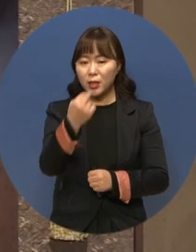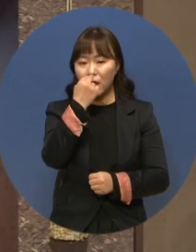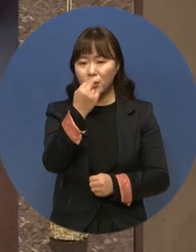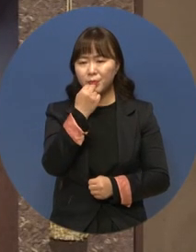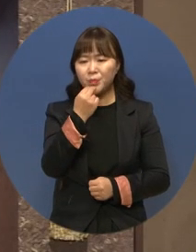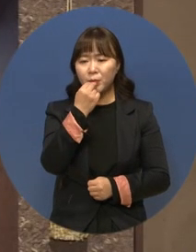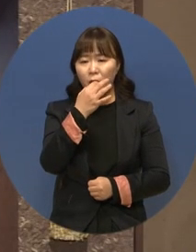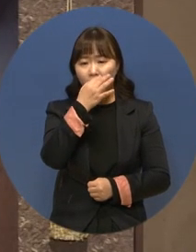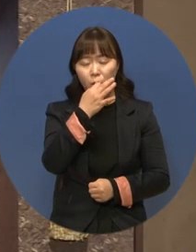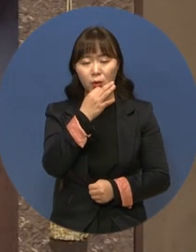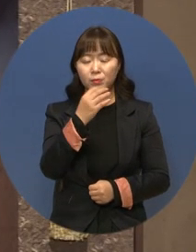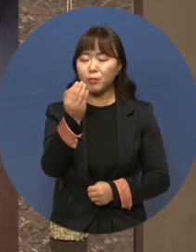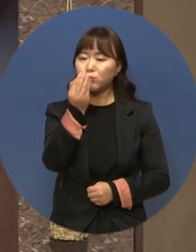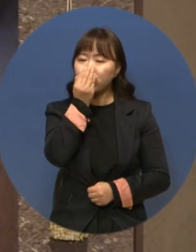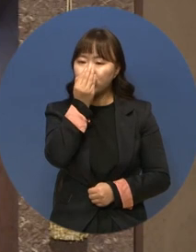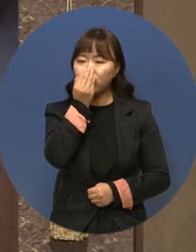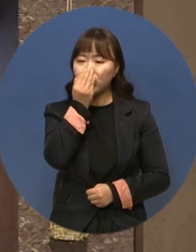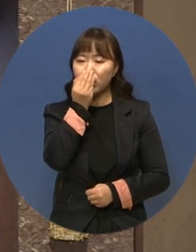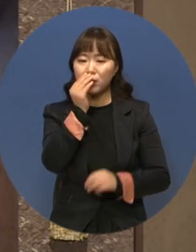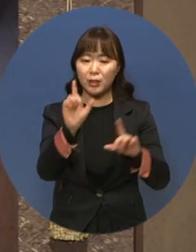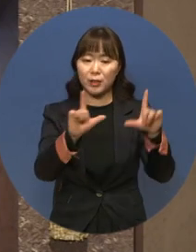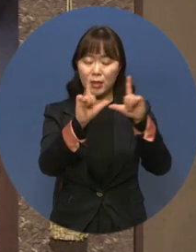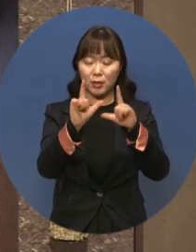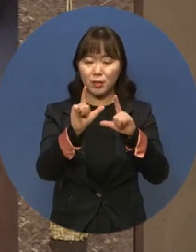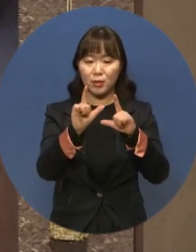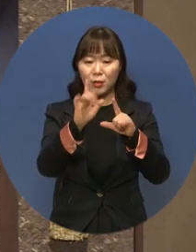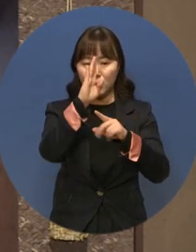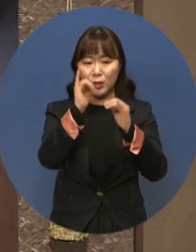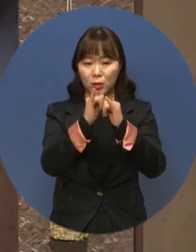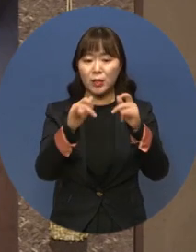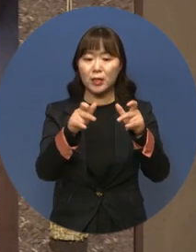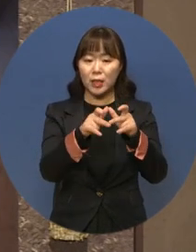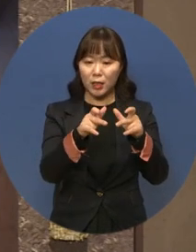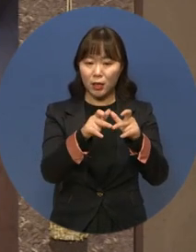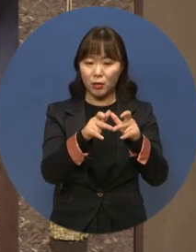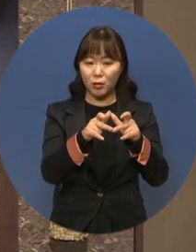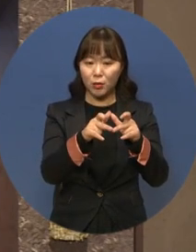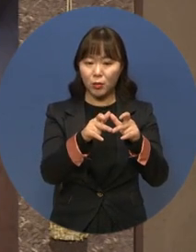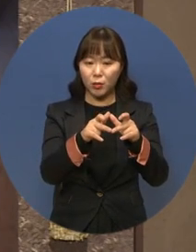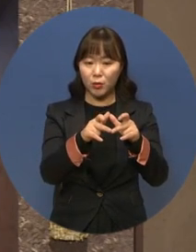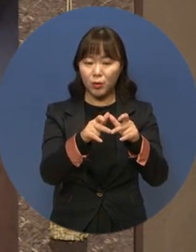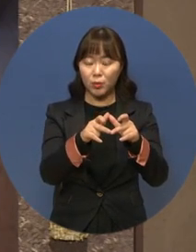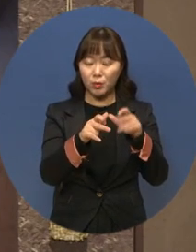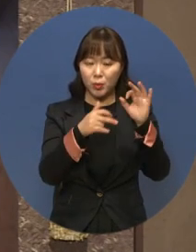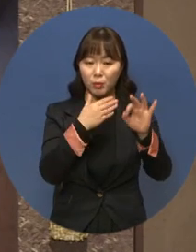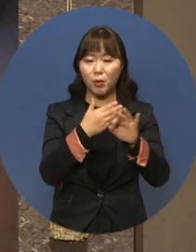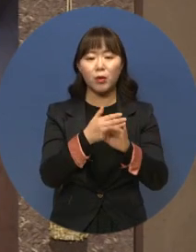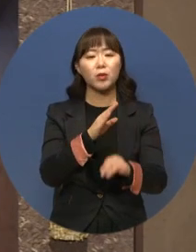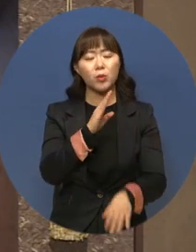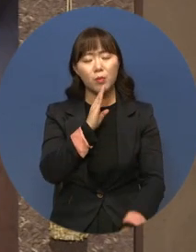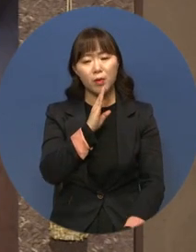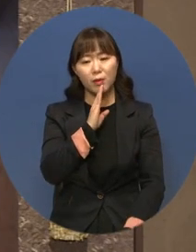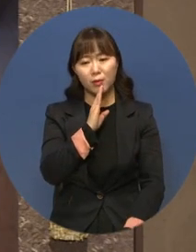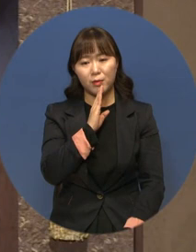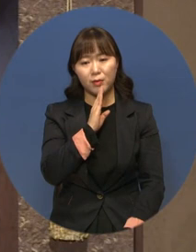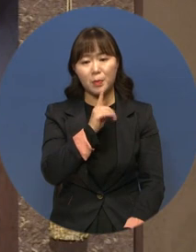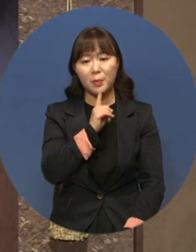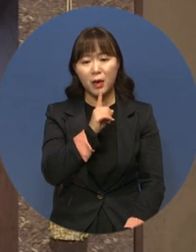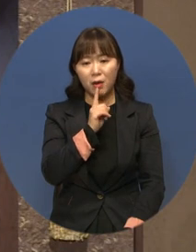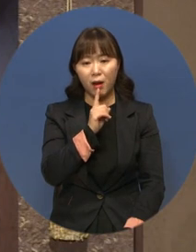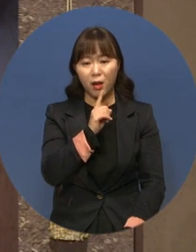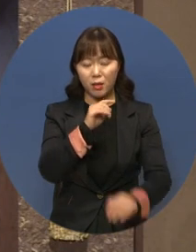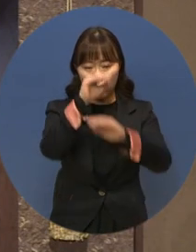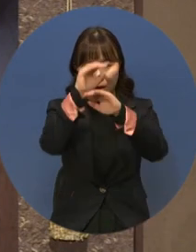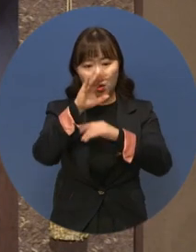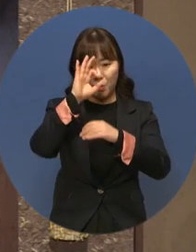산소호흡기 그 환자 같은 네. 경우도, 장애인 같은 경우도, 아주 말씀하시는